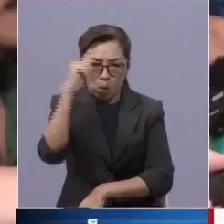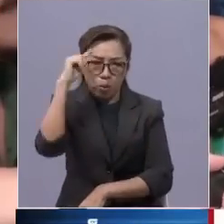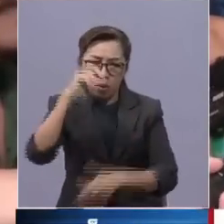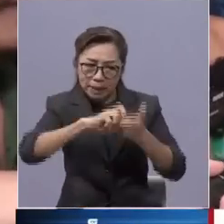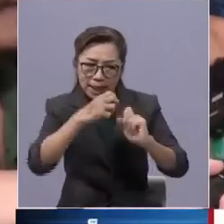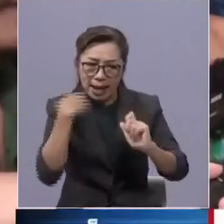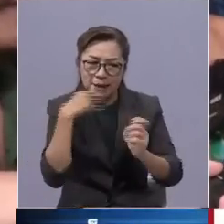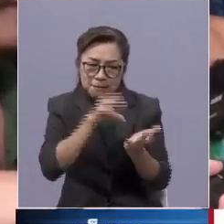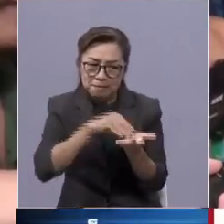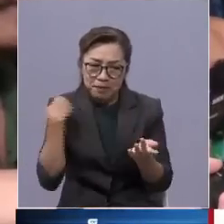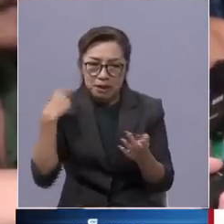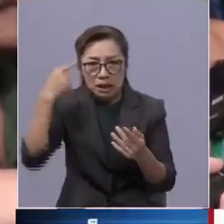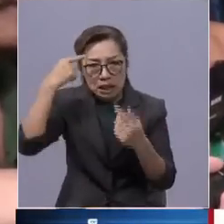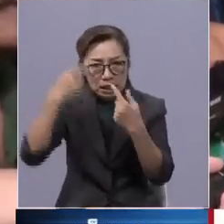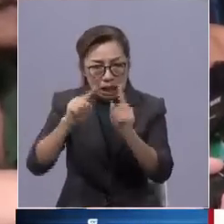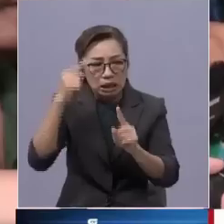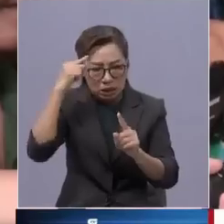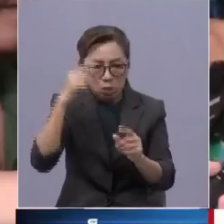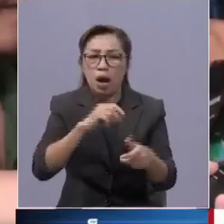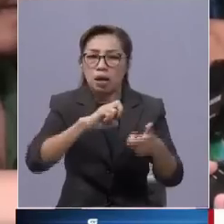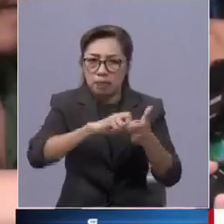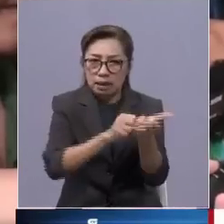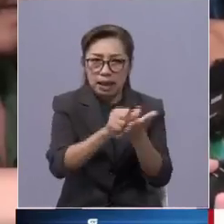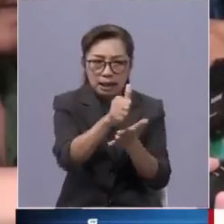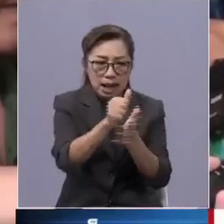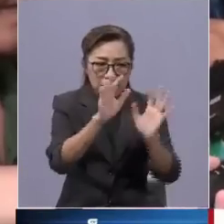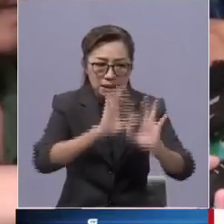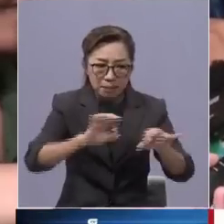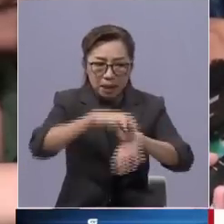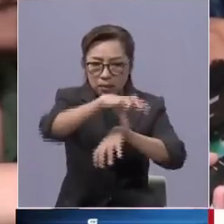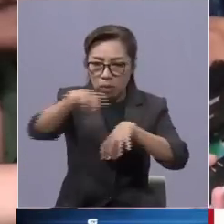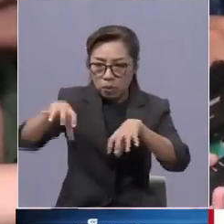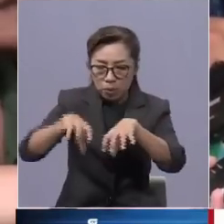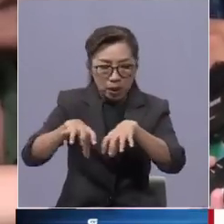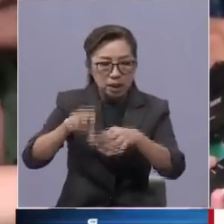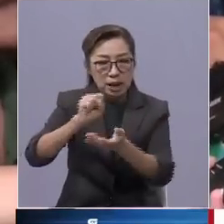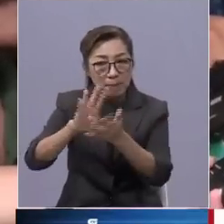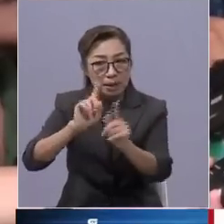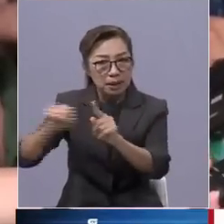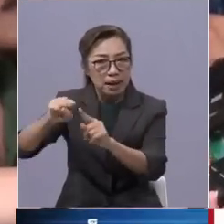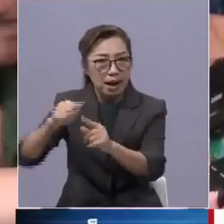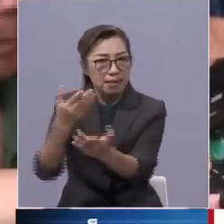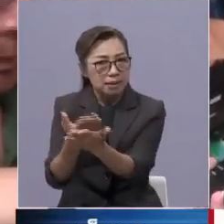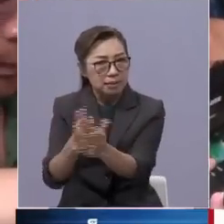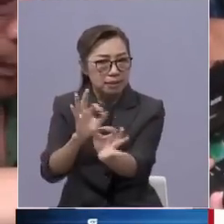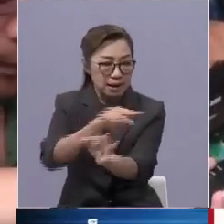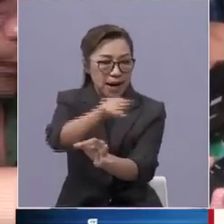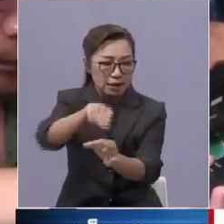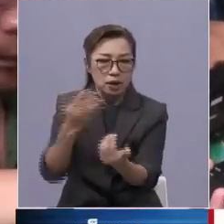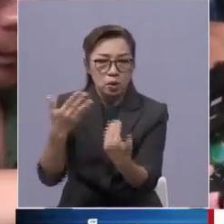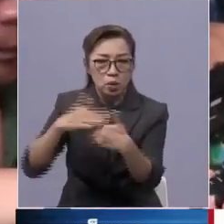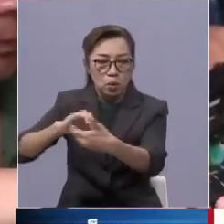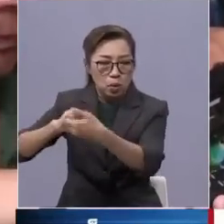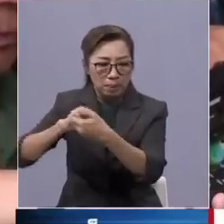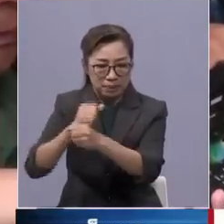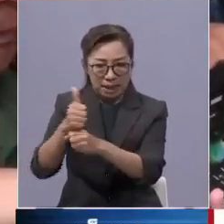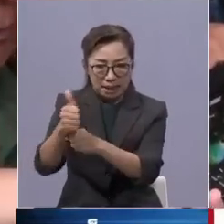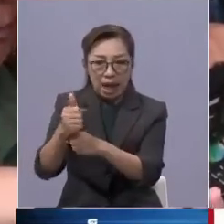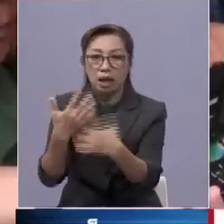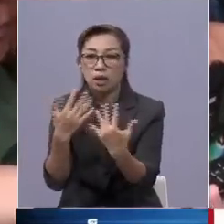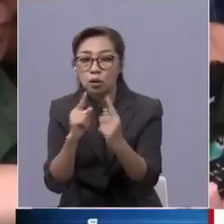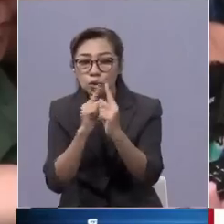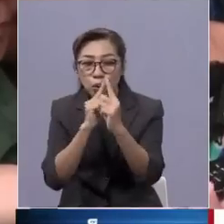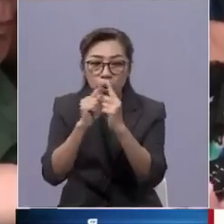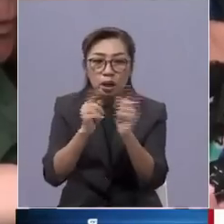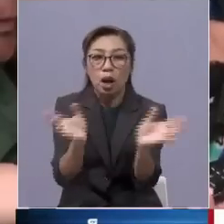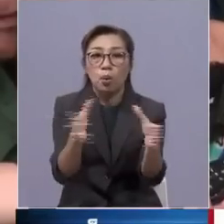ได้กับหลากหลายสถาบันโดยเฉพาะอย่างยิ่งสถาบันด้านการเงิน ใช่ครับแล้วก็จะมีการพูดคุยกับเครือข่ายประชาสังคม